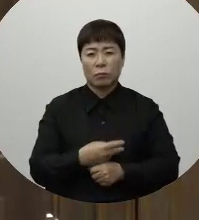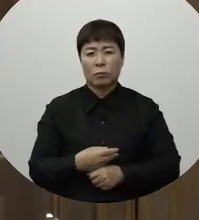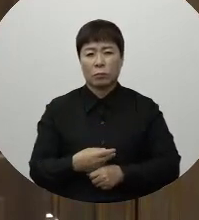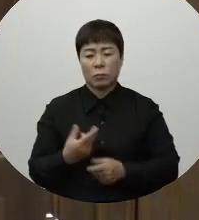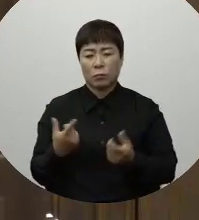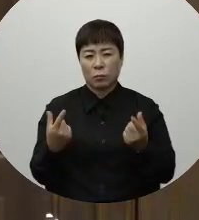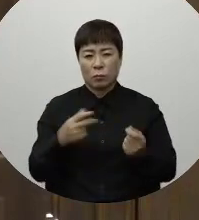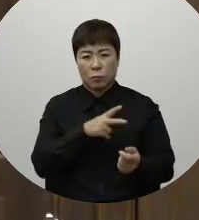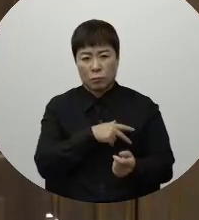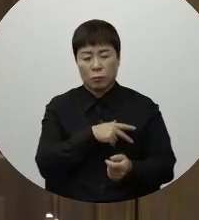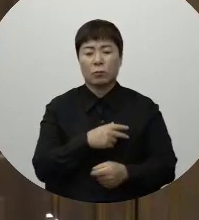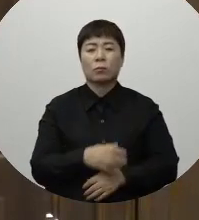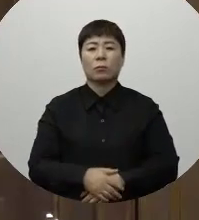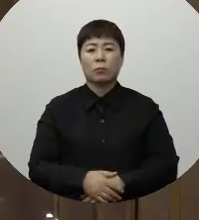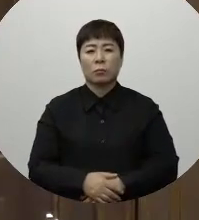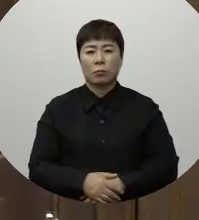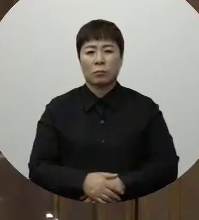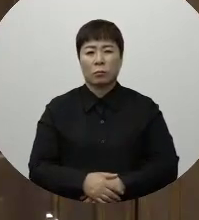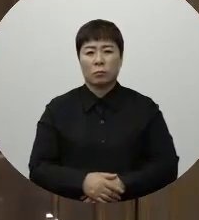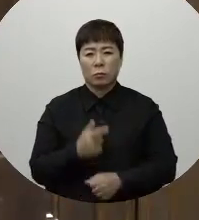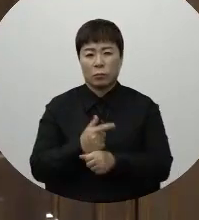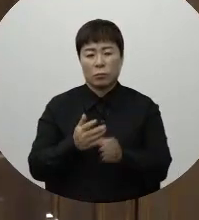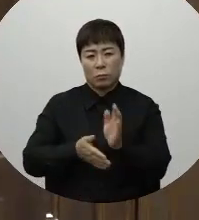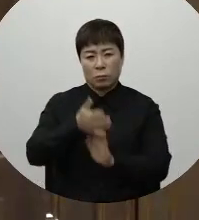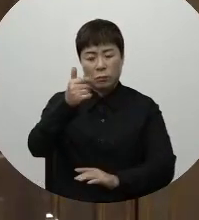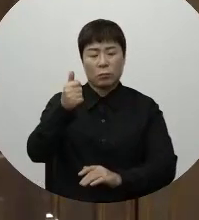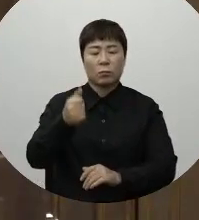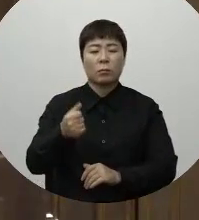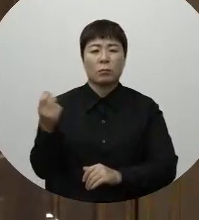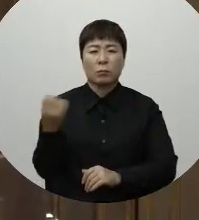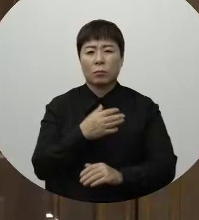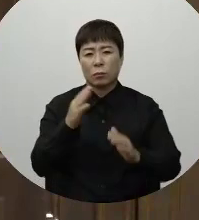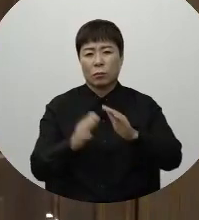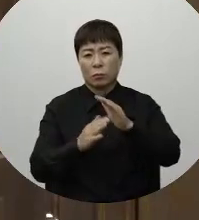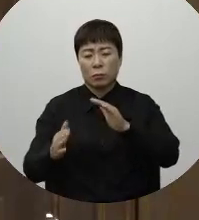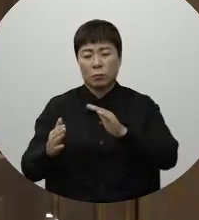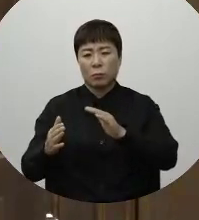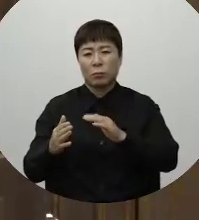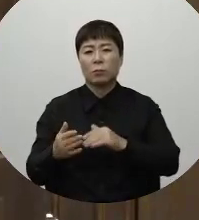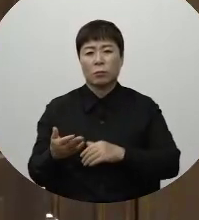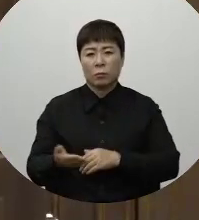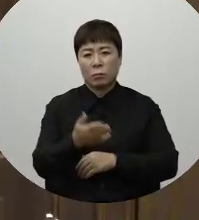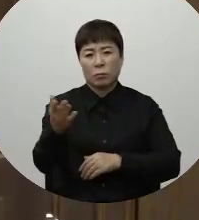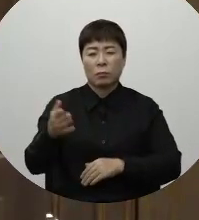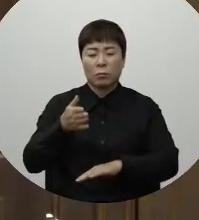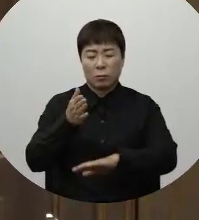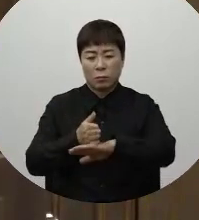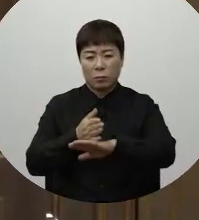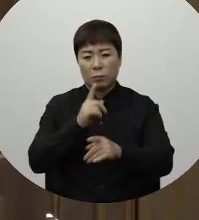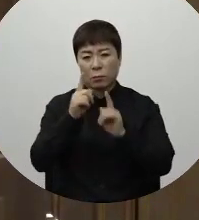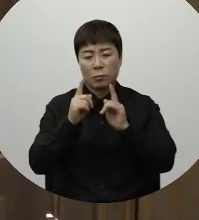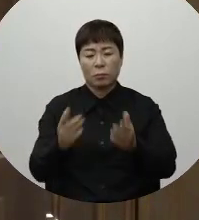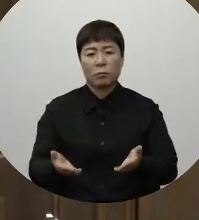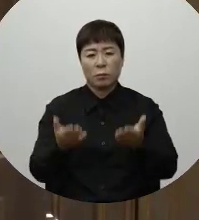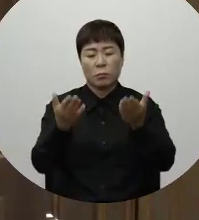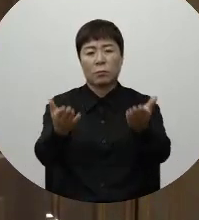의원 여러분, 그리고 주광덕 시장님과 공직자 여러분께 깊은 감사의 말씀을 드립니다.